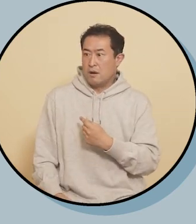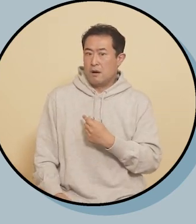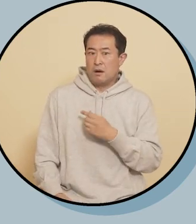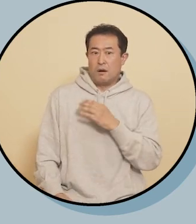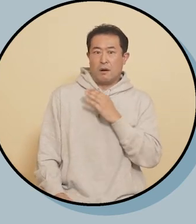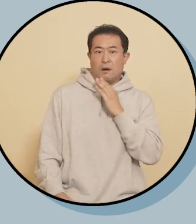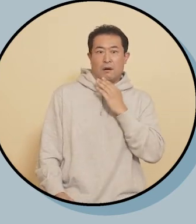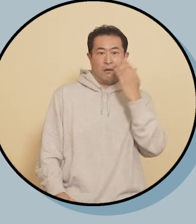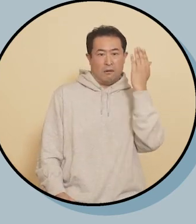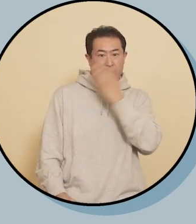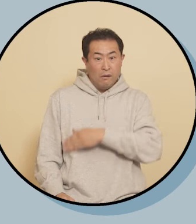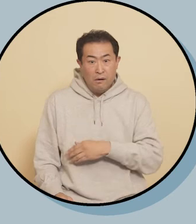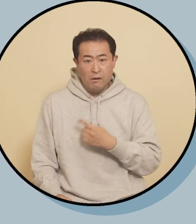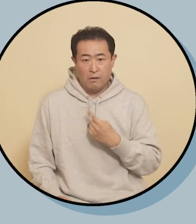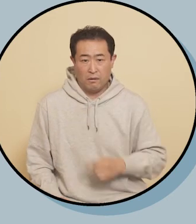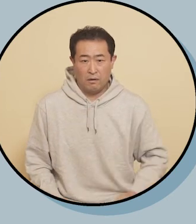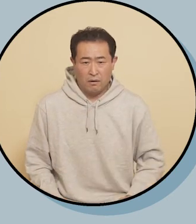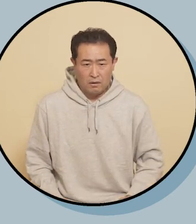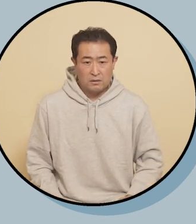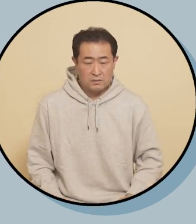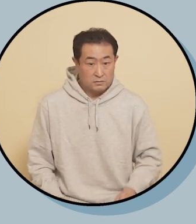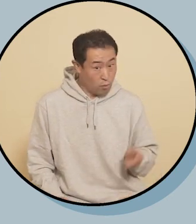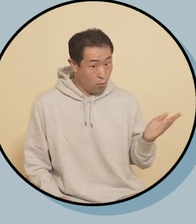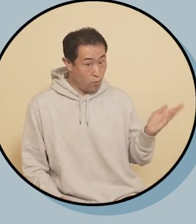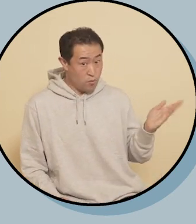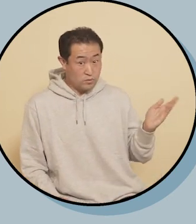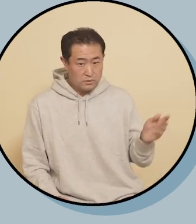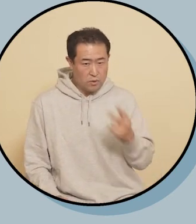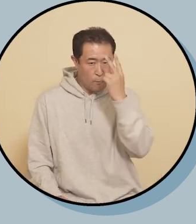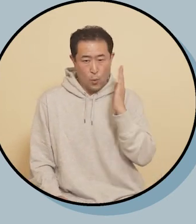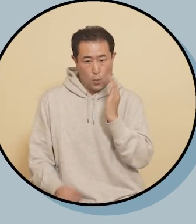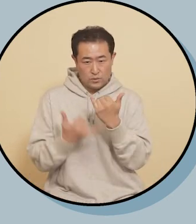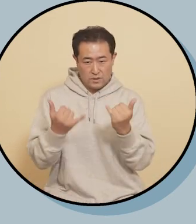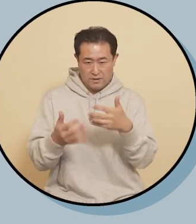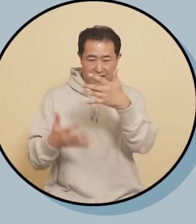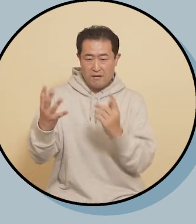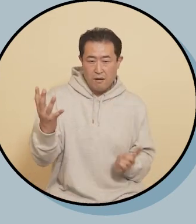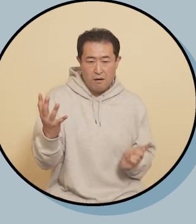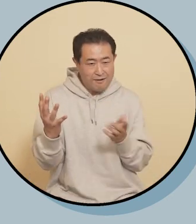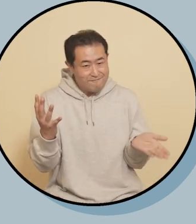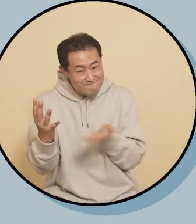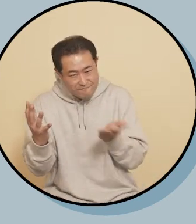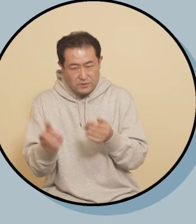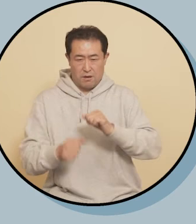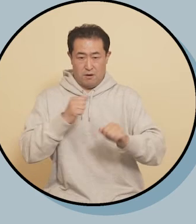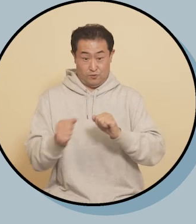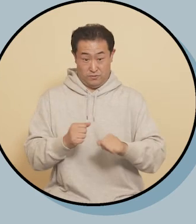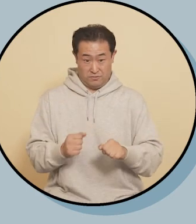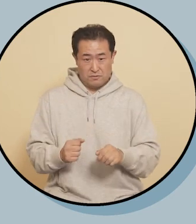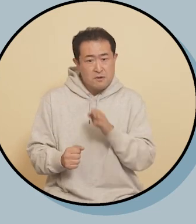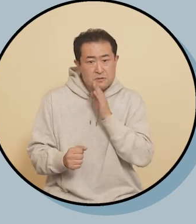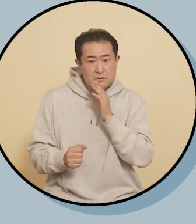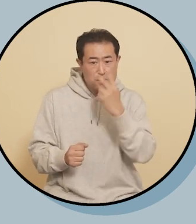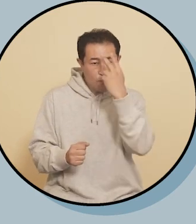な朦朧者の方々に映画を届けるという活動もされているし実際このモールを生きる体がも作って帰っ